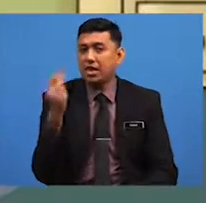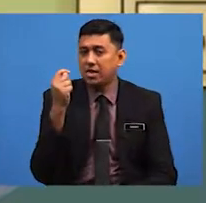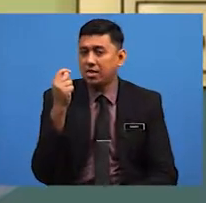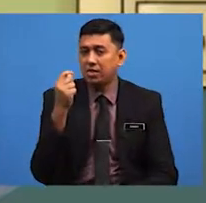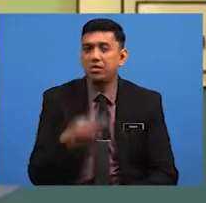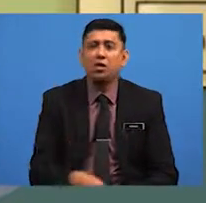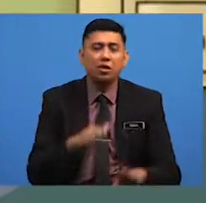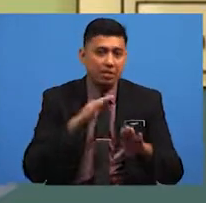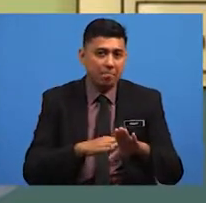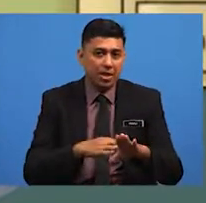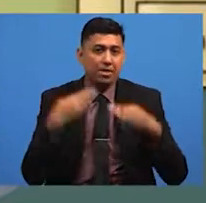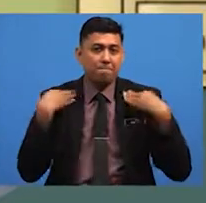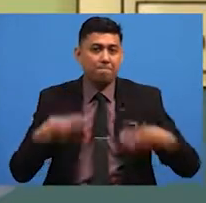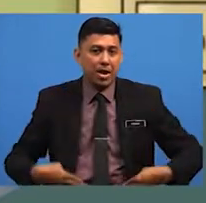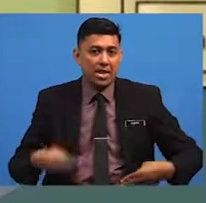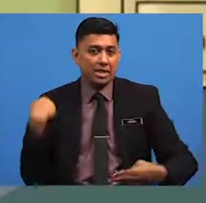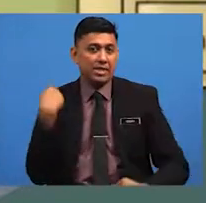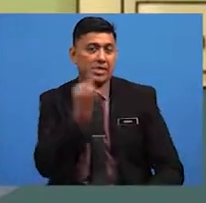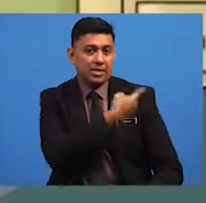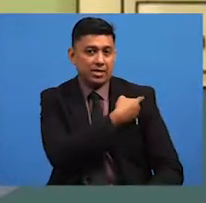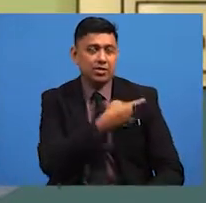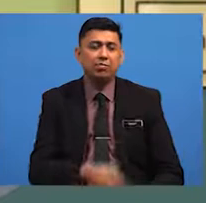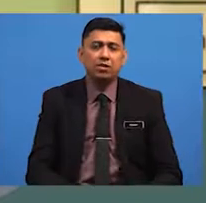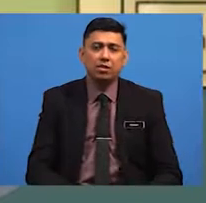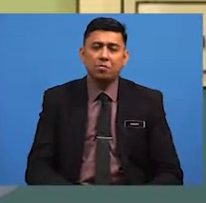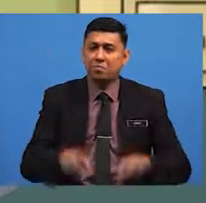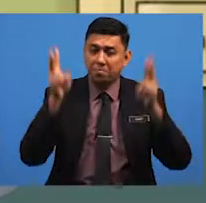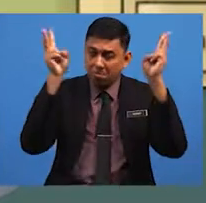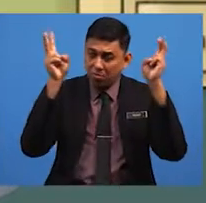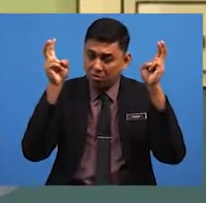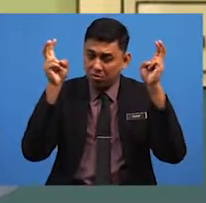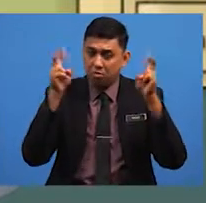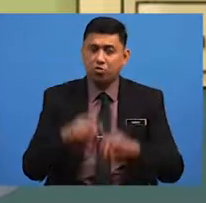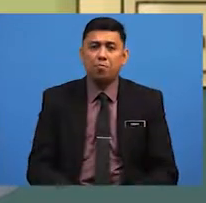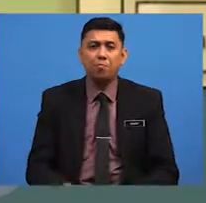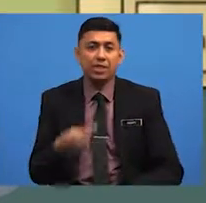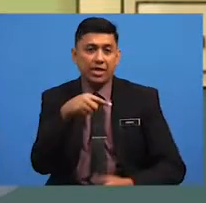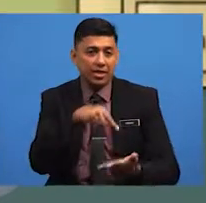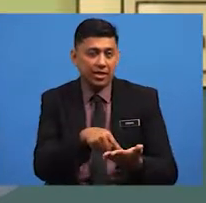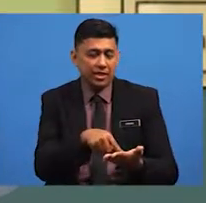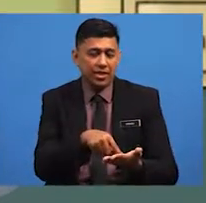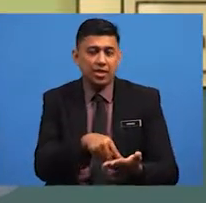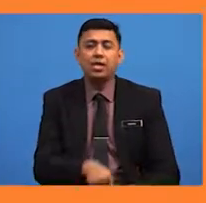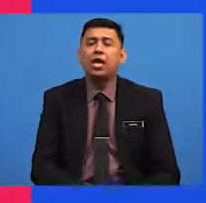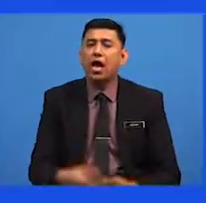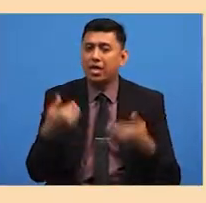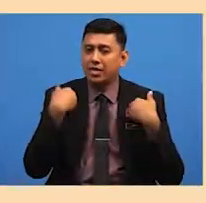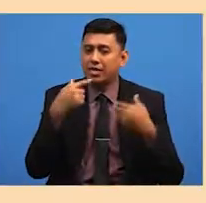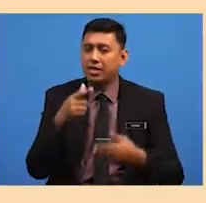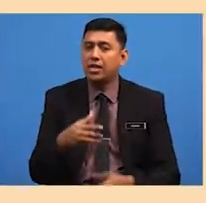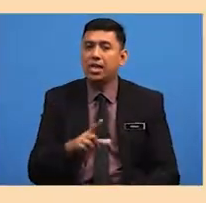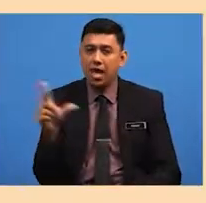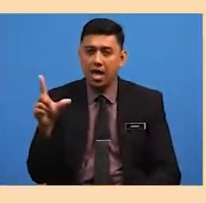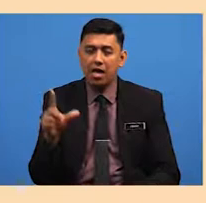kepada badan kita jadi topik yang cegah ingin Terangkan kepada murid-murid gila